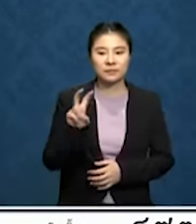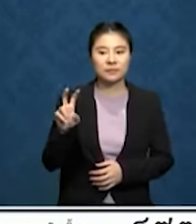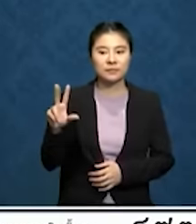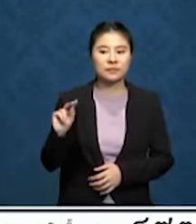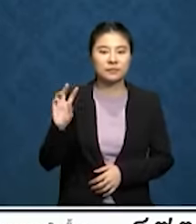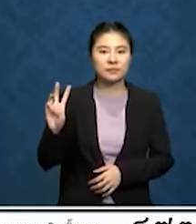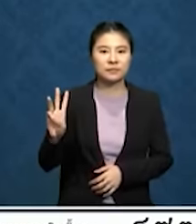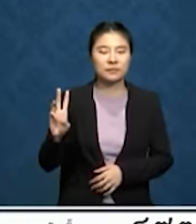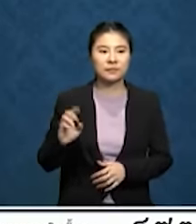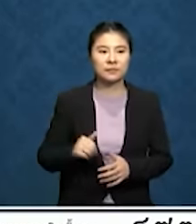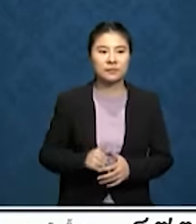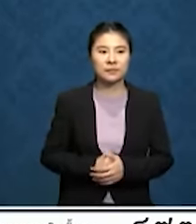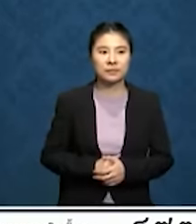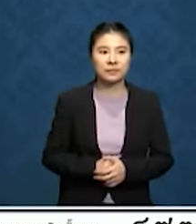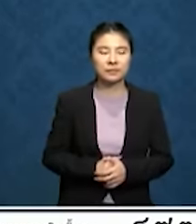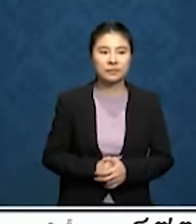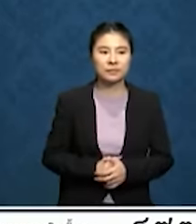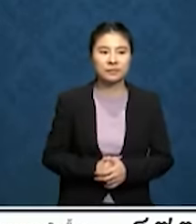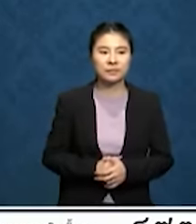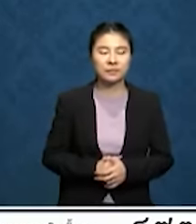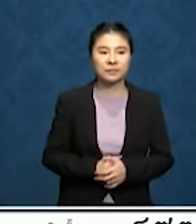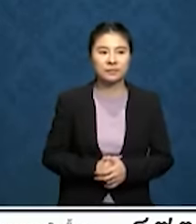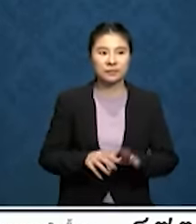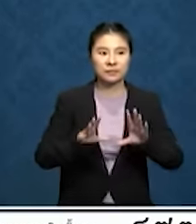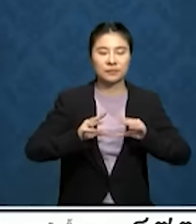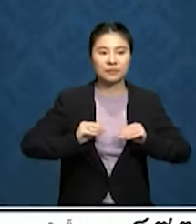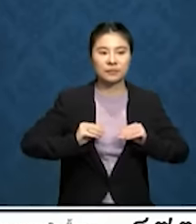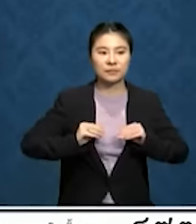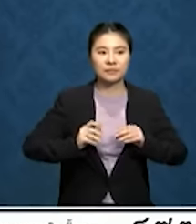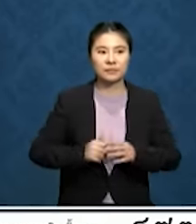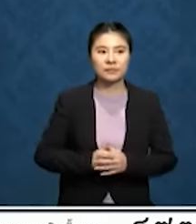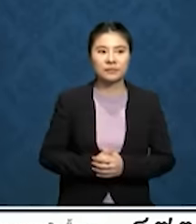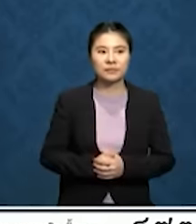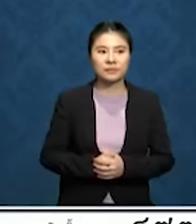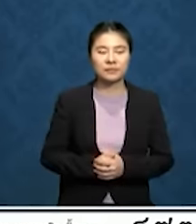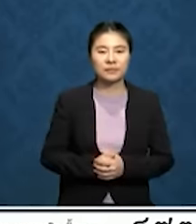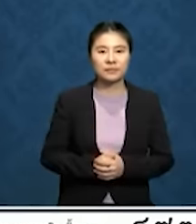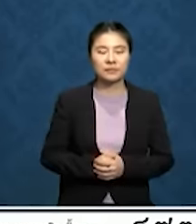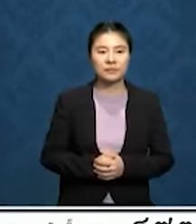236นายพนมโพแก้ว เห็นชอบครับ